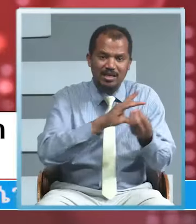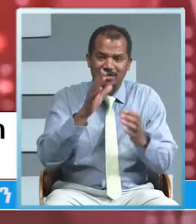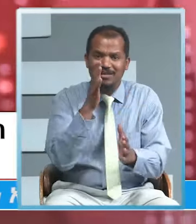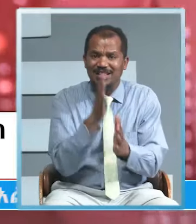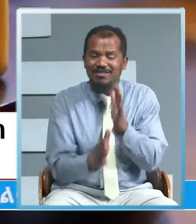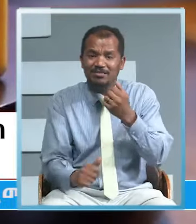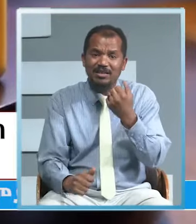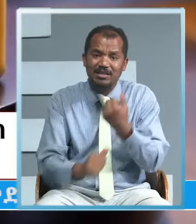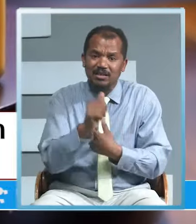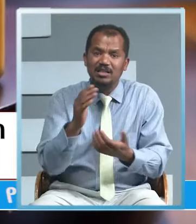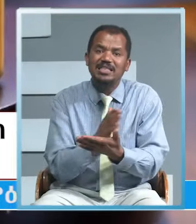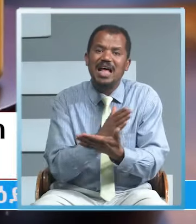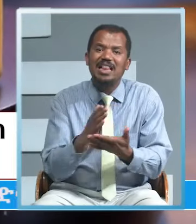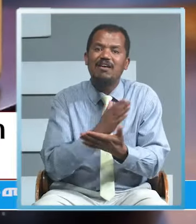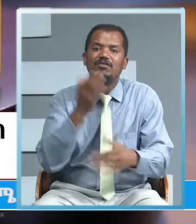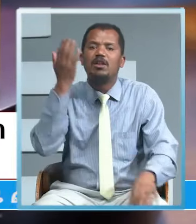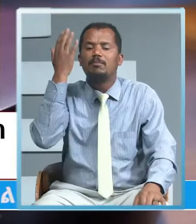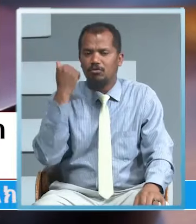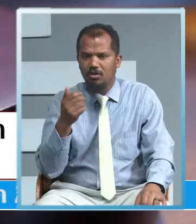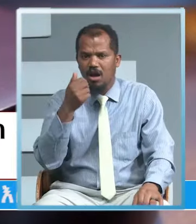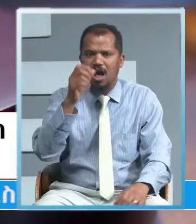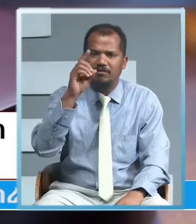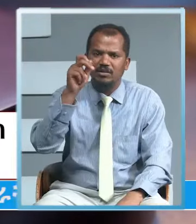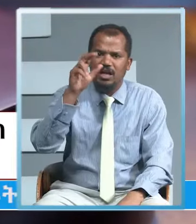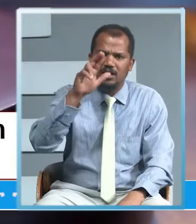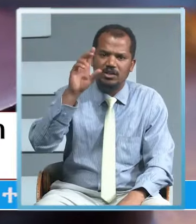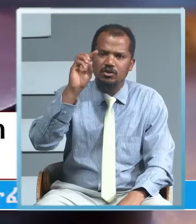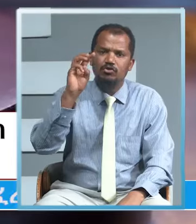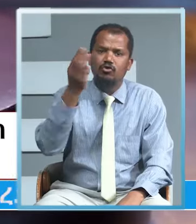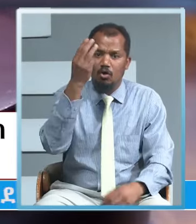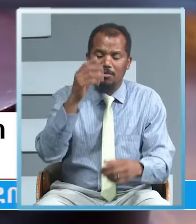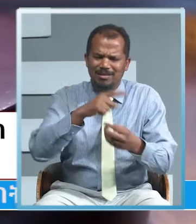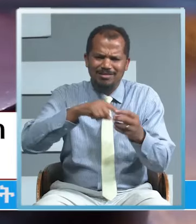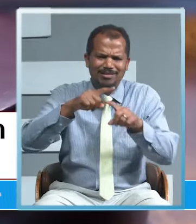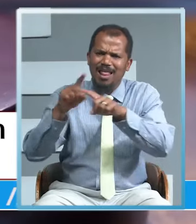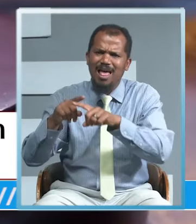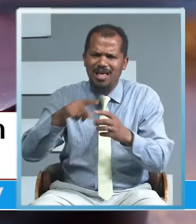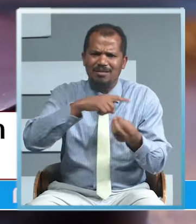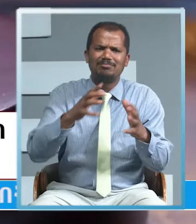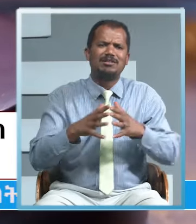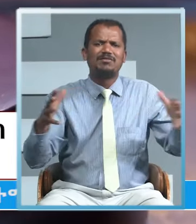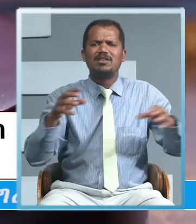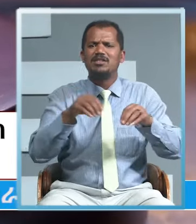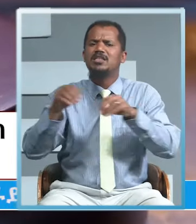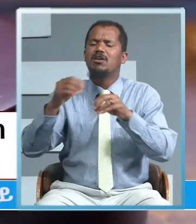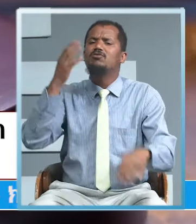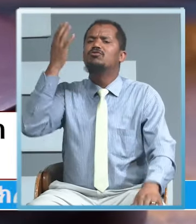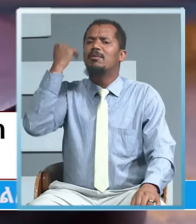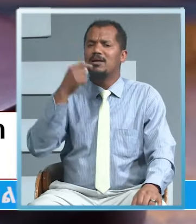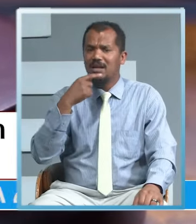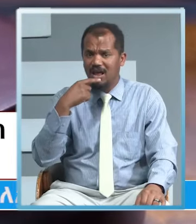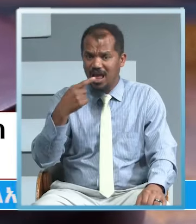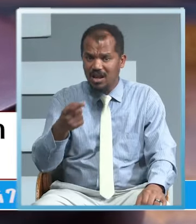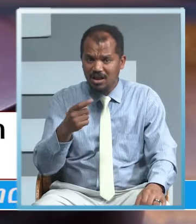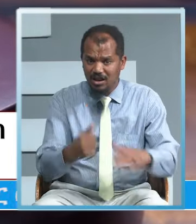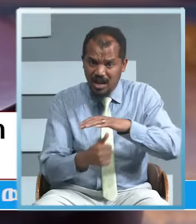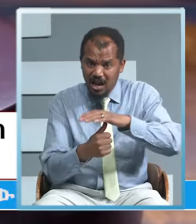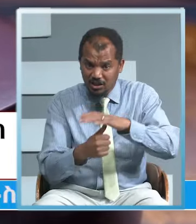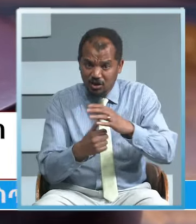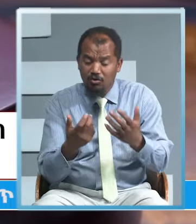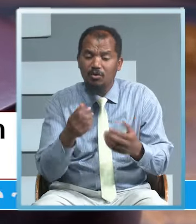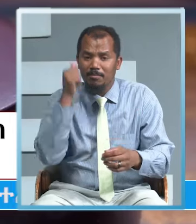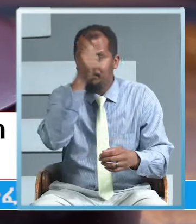በተፈጸመ ጥቃት ተሳታፊ ነበሩ ብሏል። በአፍዴር ዞን የተለያዩ አካባቢዎች በስፋት ሲንቀሳቀሱ እንደነበረ ድርሽበታለው ያለው